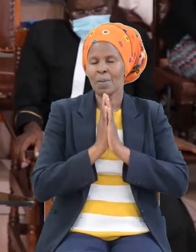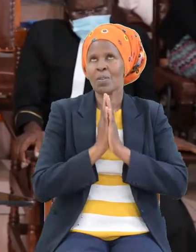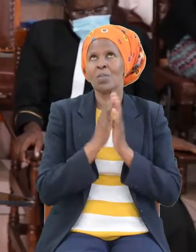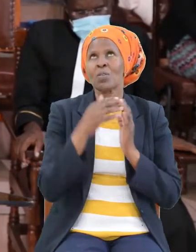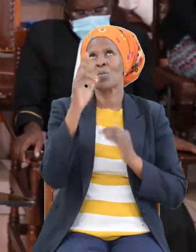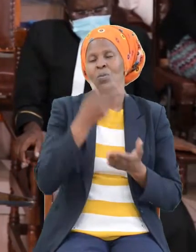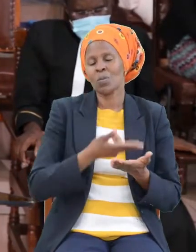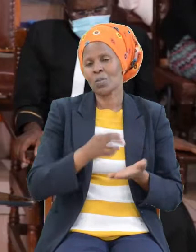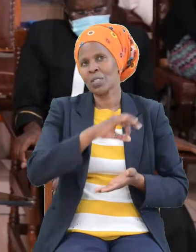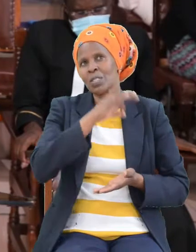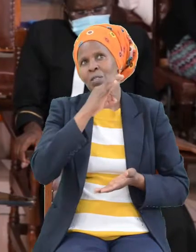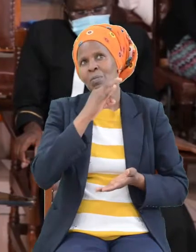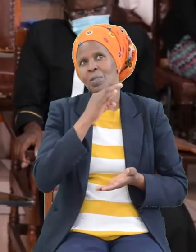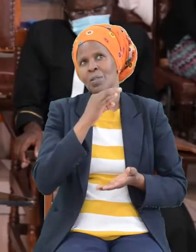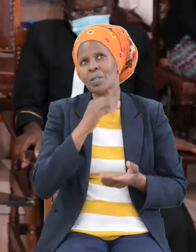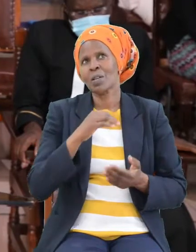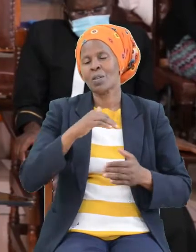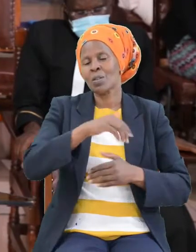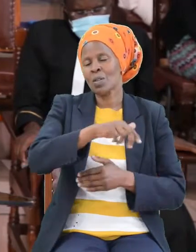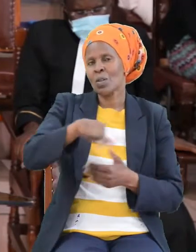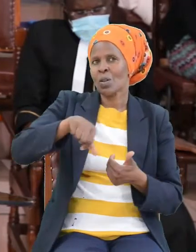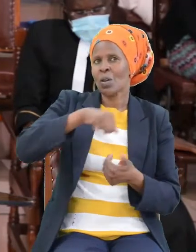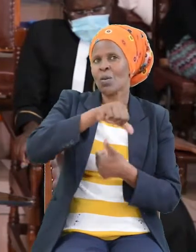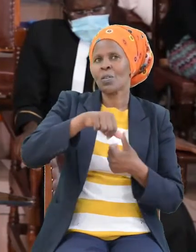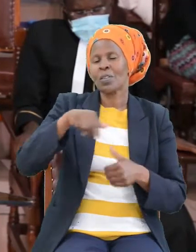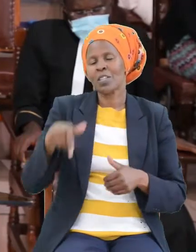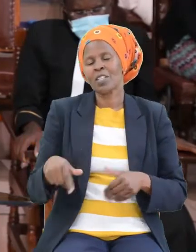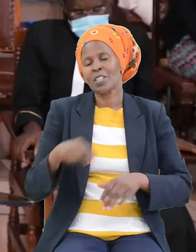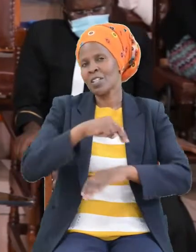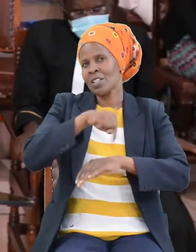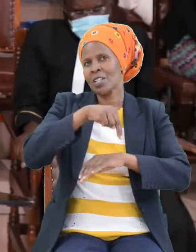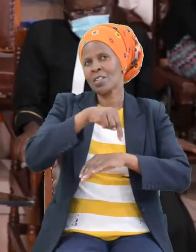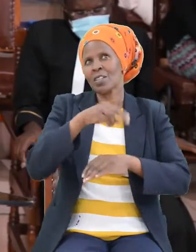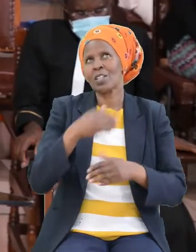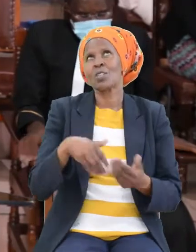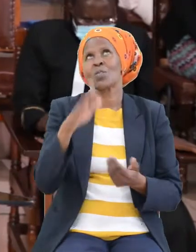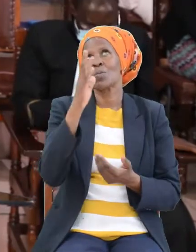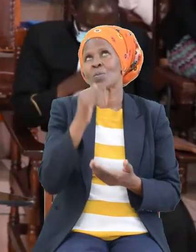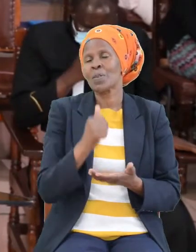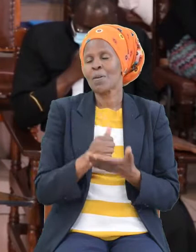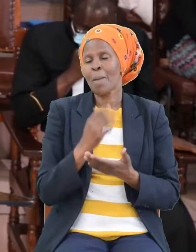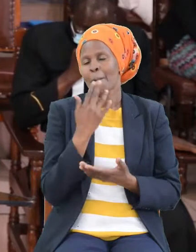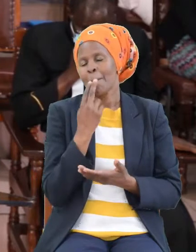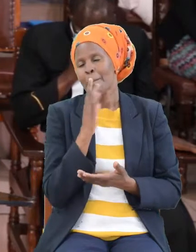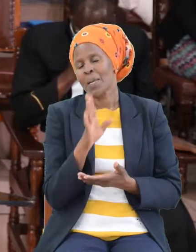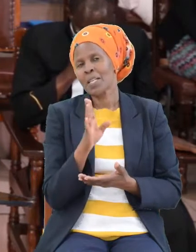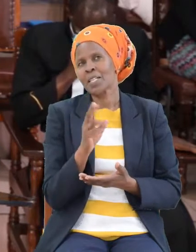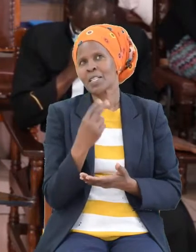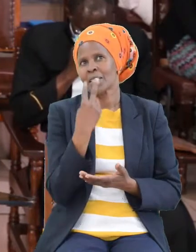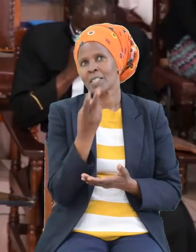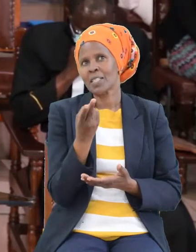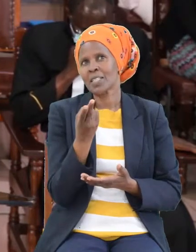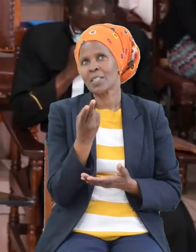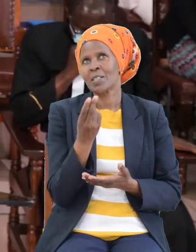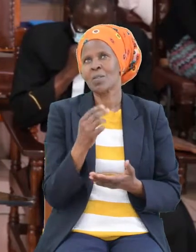wako Mtakatifu katukuke kila pembe ya hii nchi. Ndiposa uwepo wako kaonekane Jehova. Tukijua